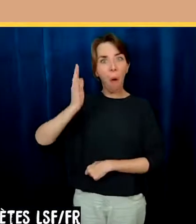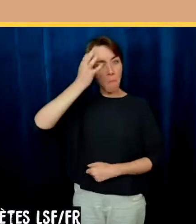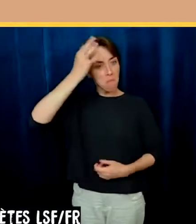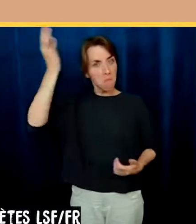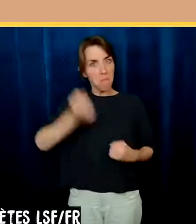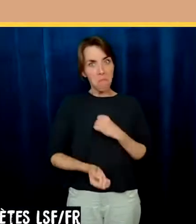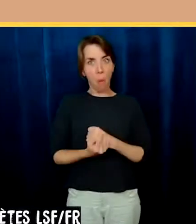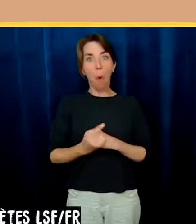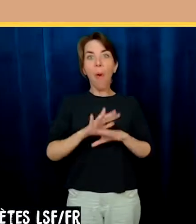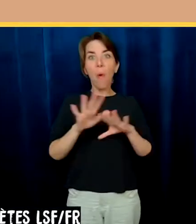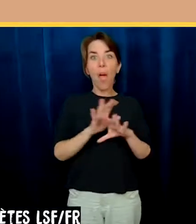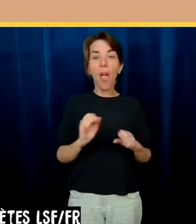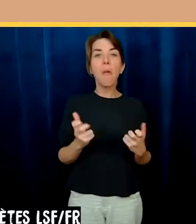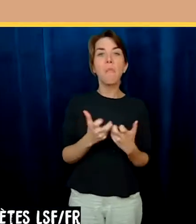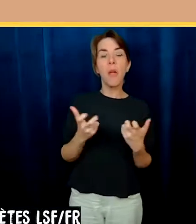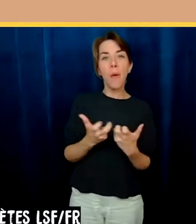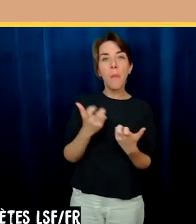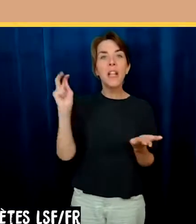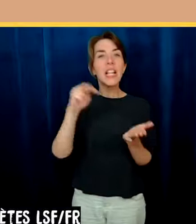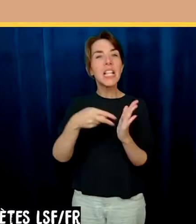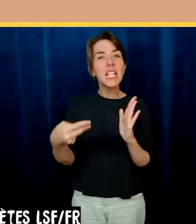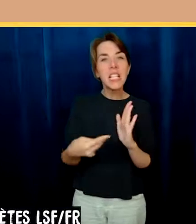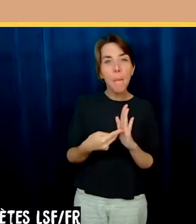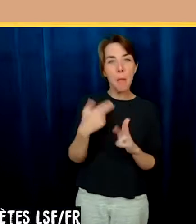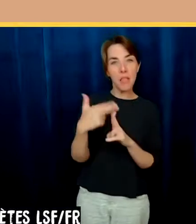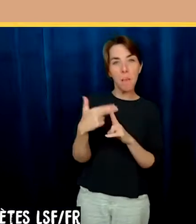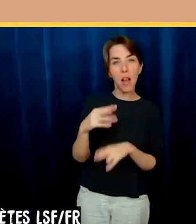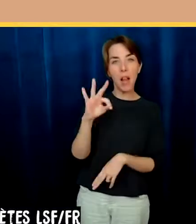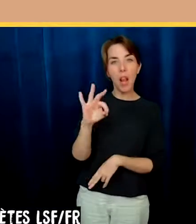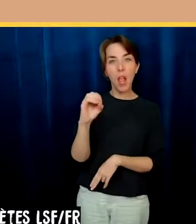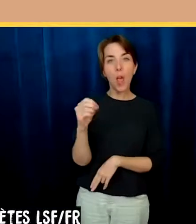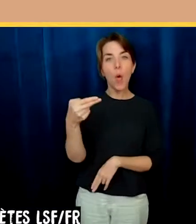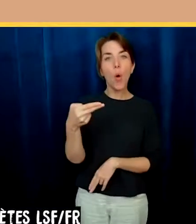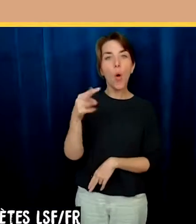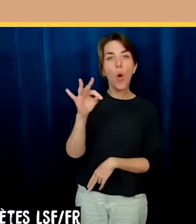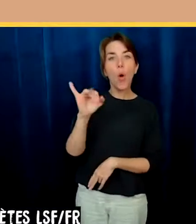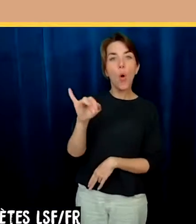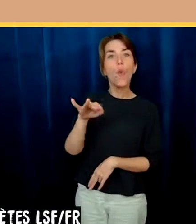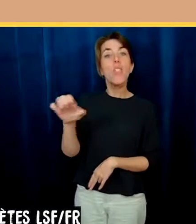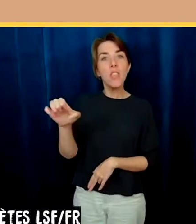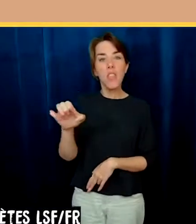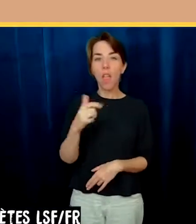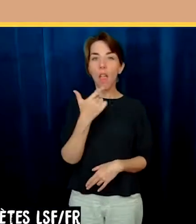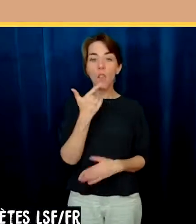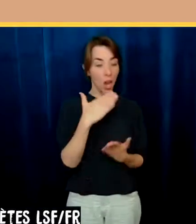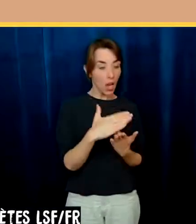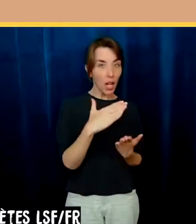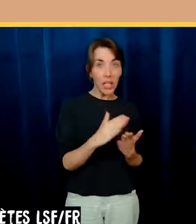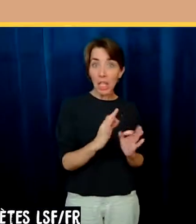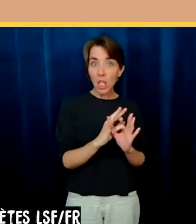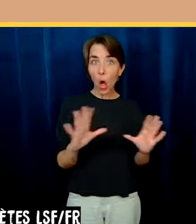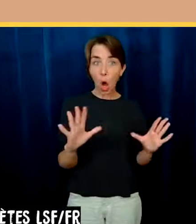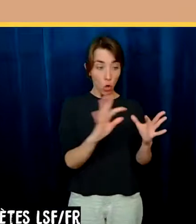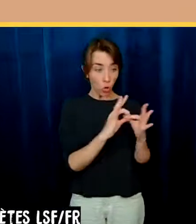nous parlait du système de tantine que peut-être certains d'entre vous connaissent et qui est un système de solidarité économique sans crédit. Donc, on a des